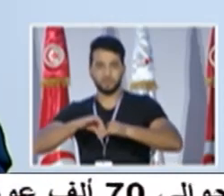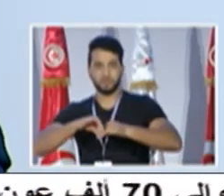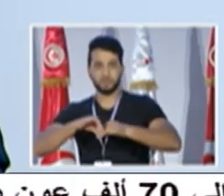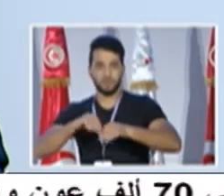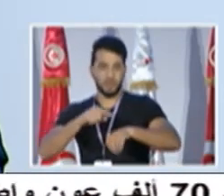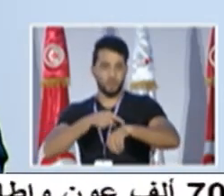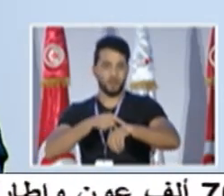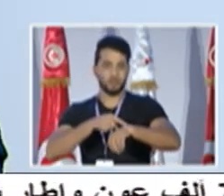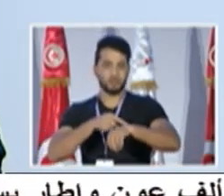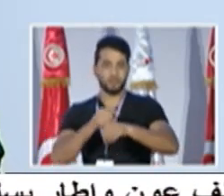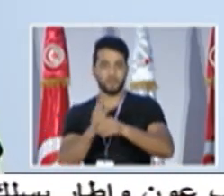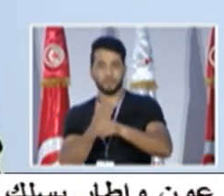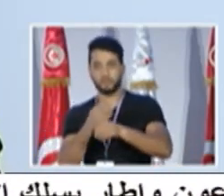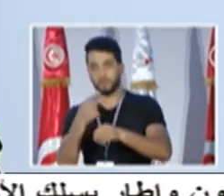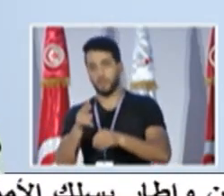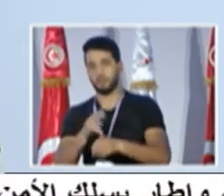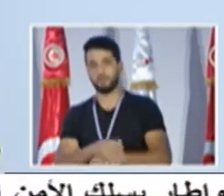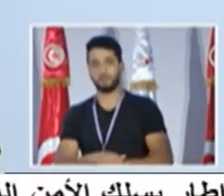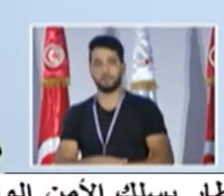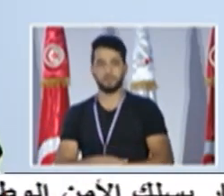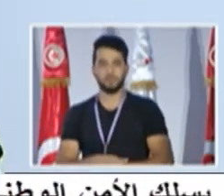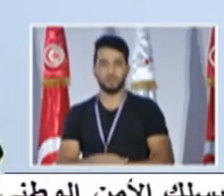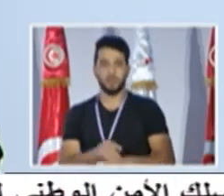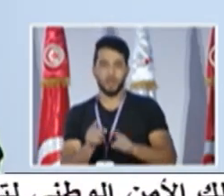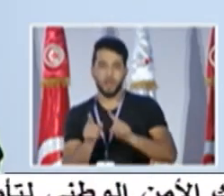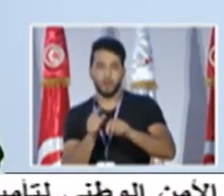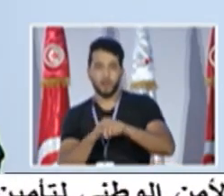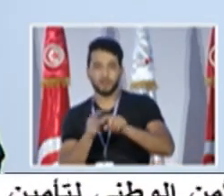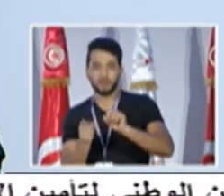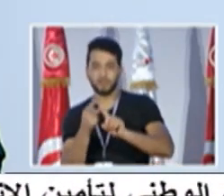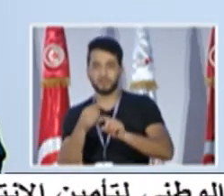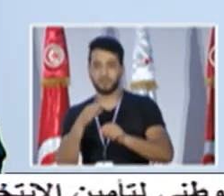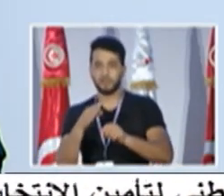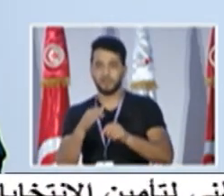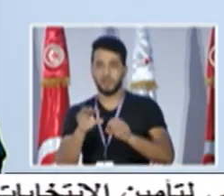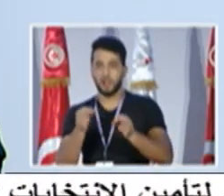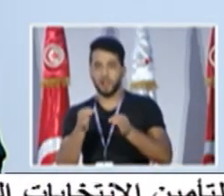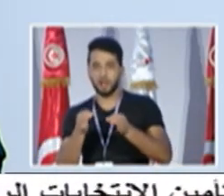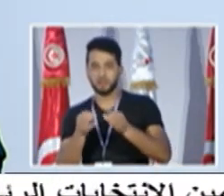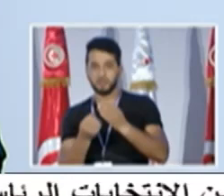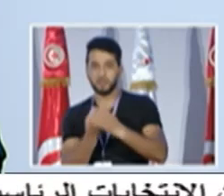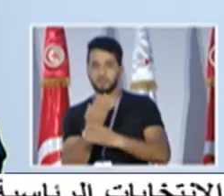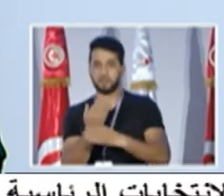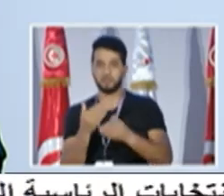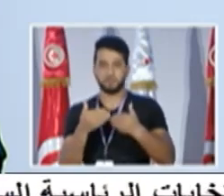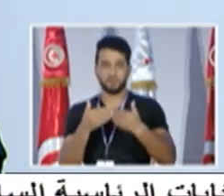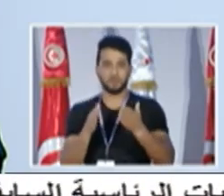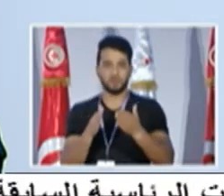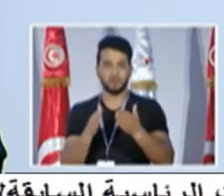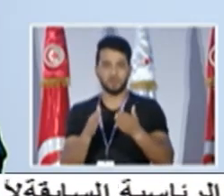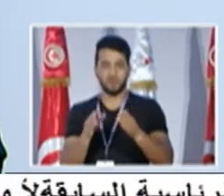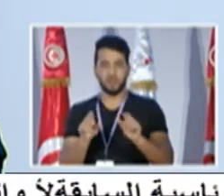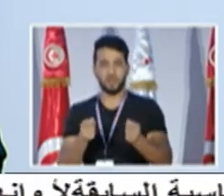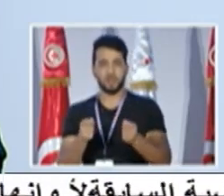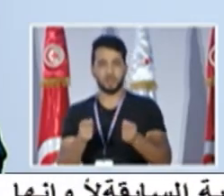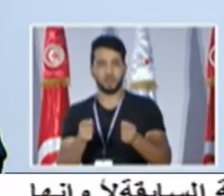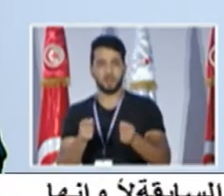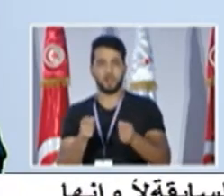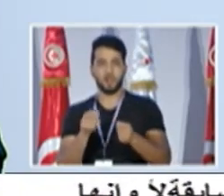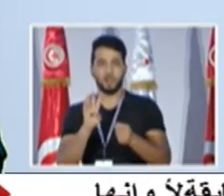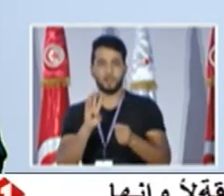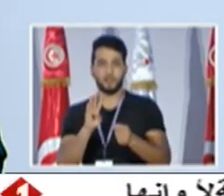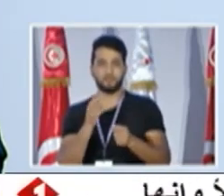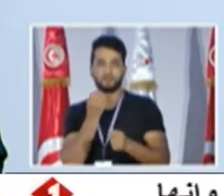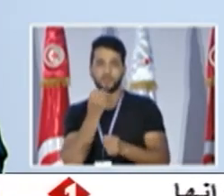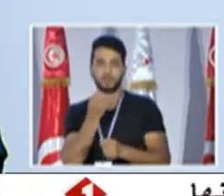الاستثنائي يحلوا ثمانيه يحلو العشره والقوى بينهم الاربعه مثلا شيء